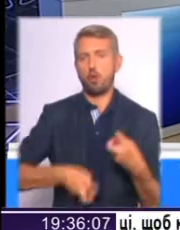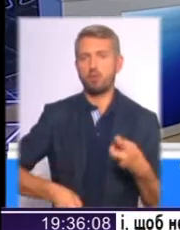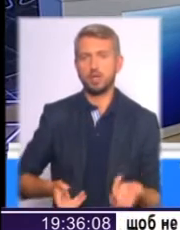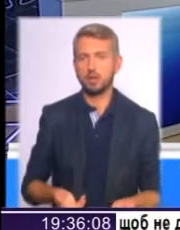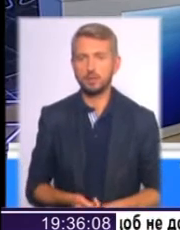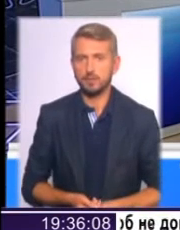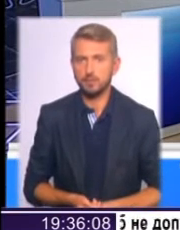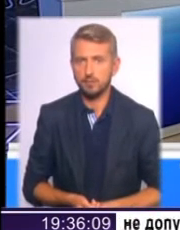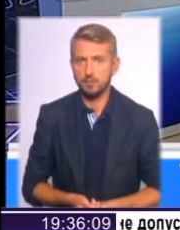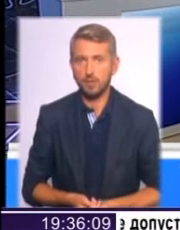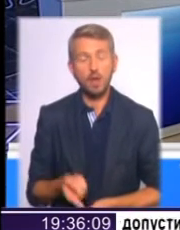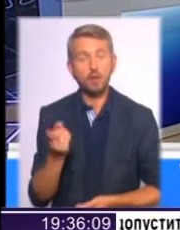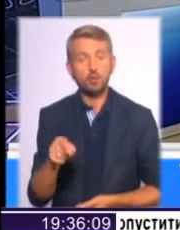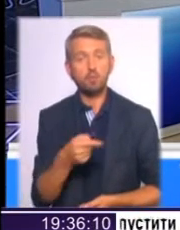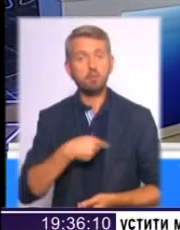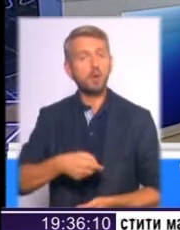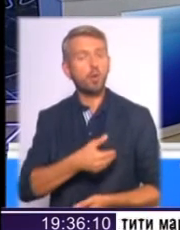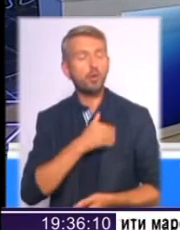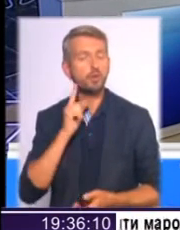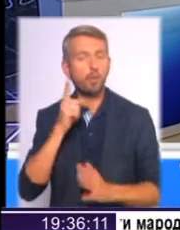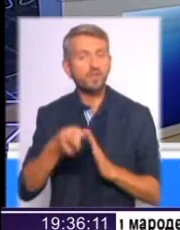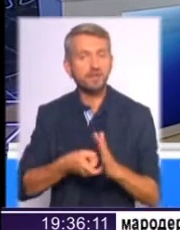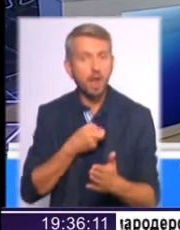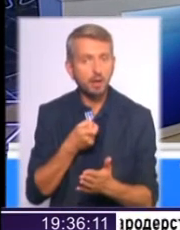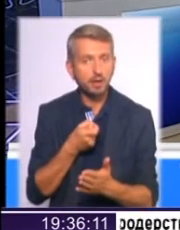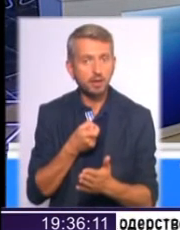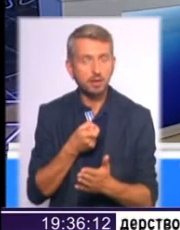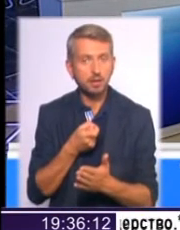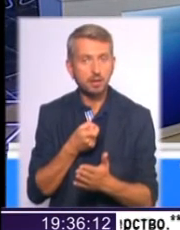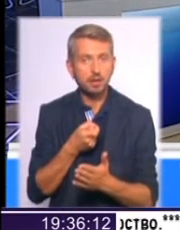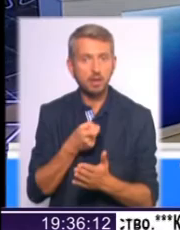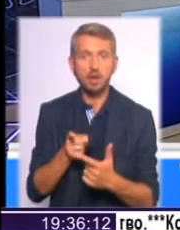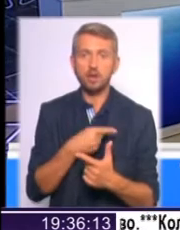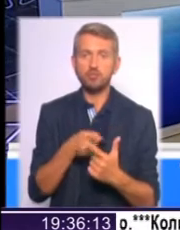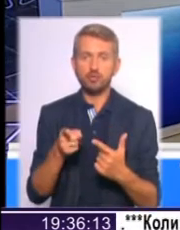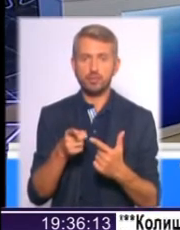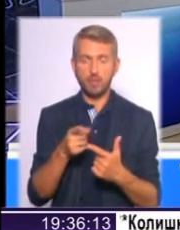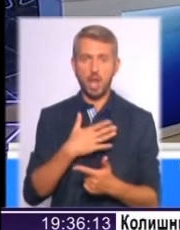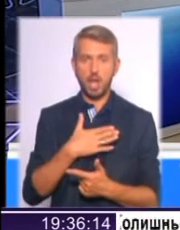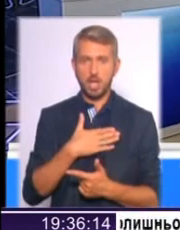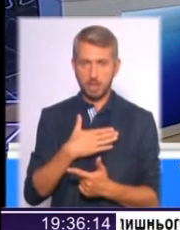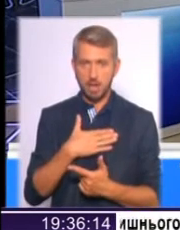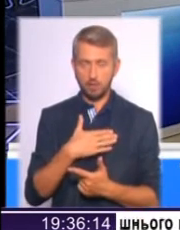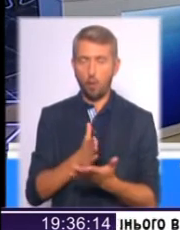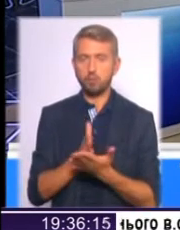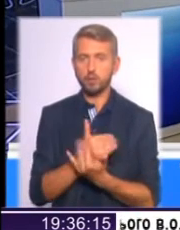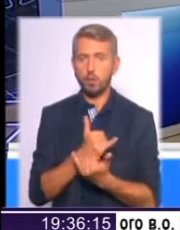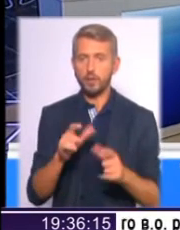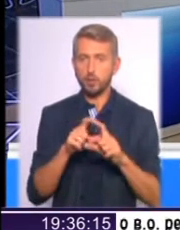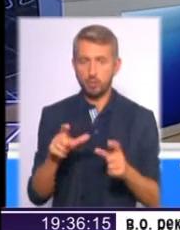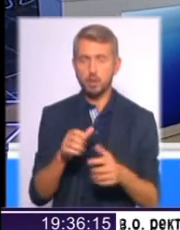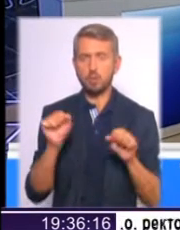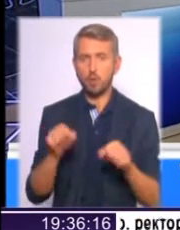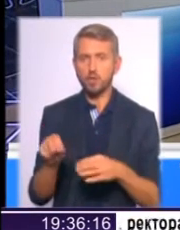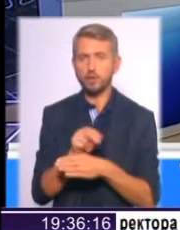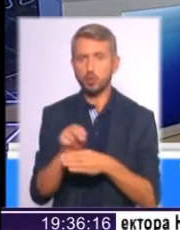поломаний. Угу. Тому ми хочемо знати, чи Дніпровська наша колишня компанія має змогу